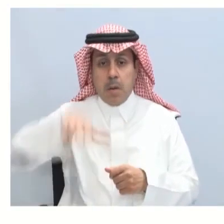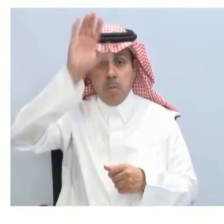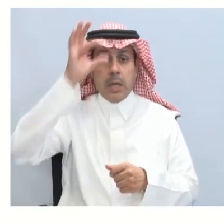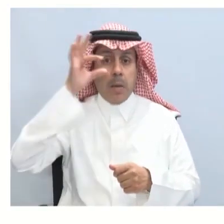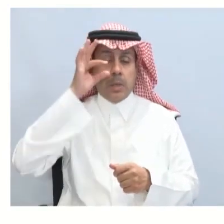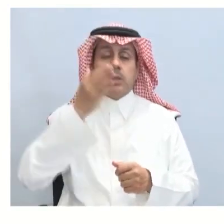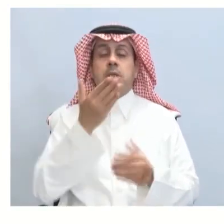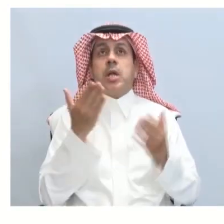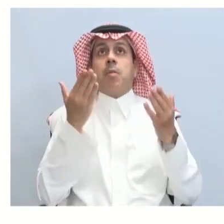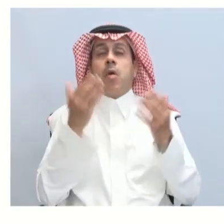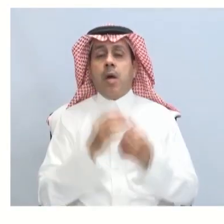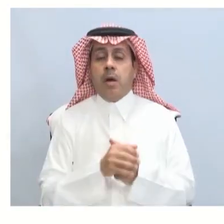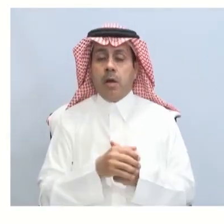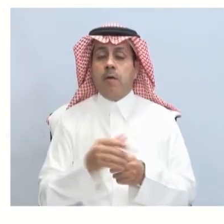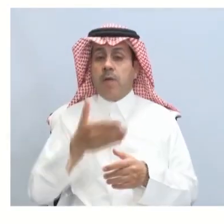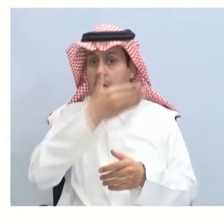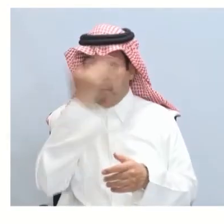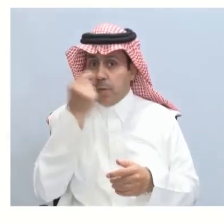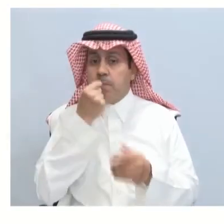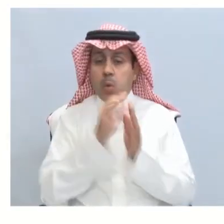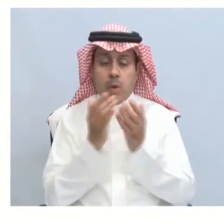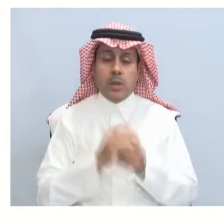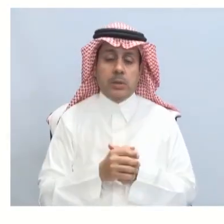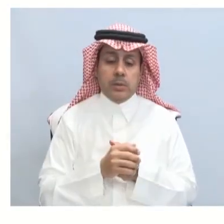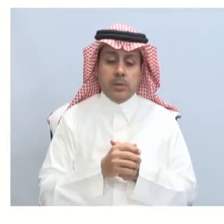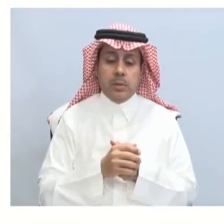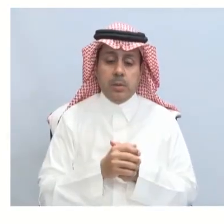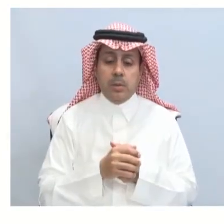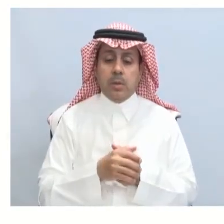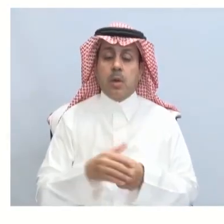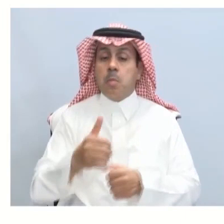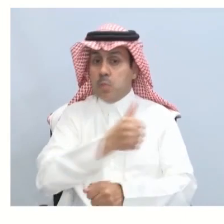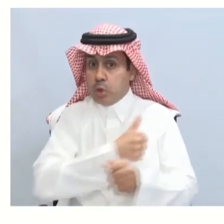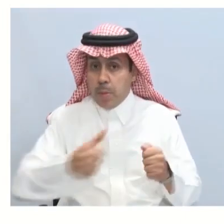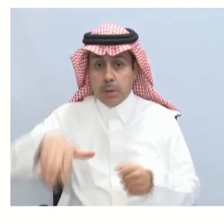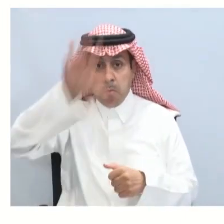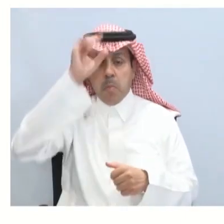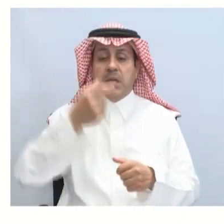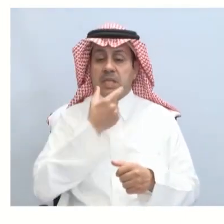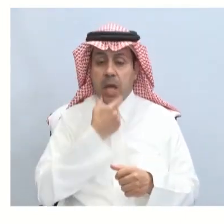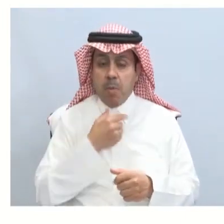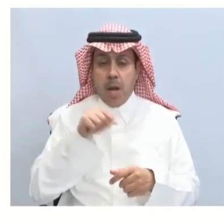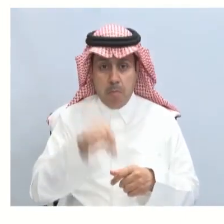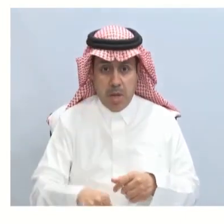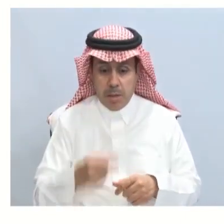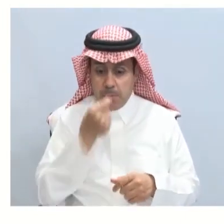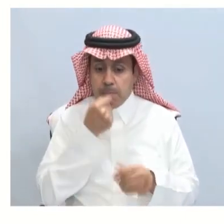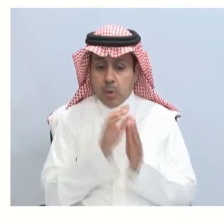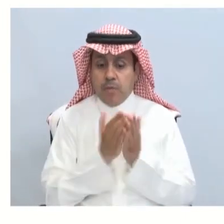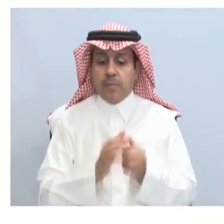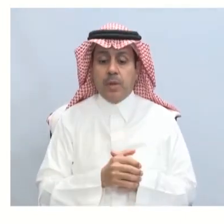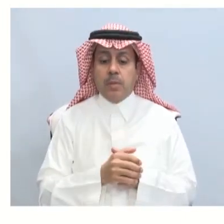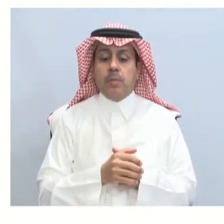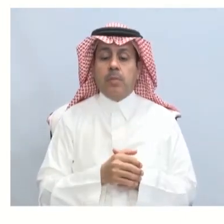الدوليه لحفظ كتاب الله تعالى وايضا مسابقه الملك سلمان المحليه وكذلك ايضا